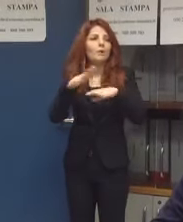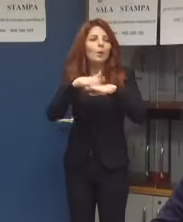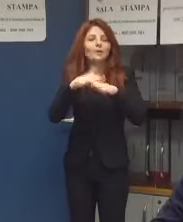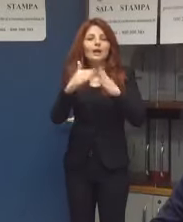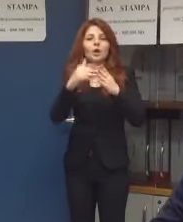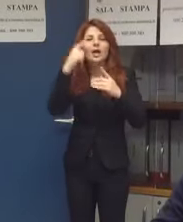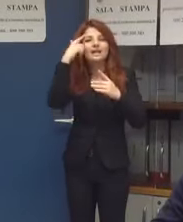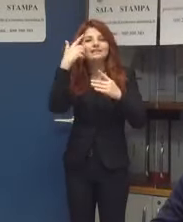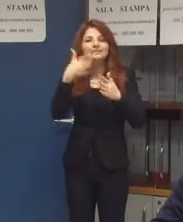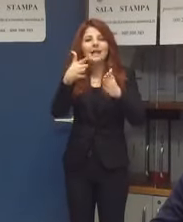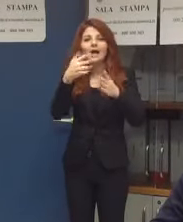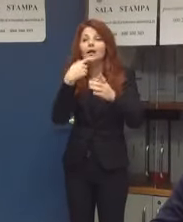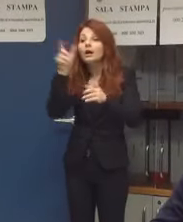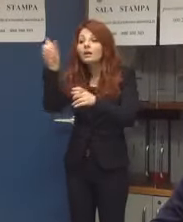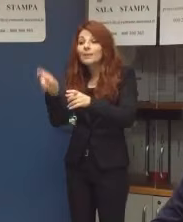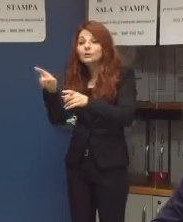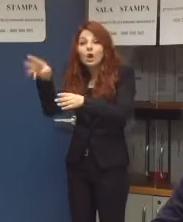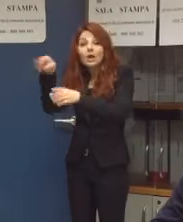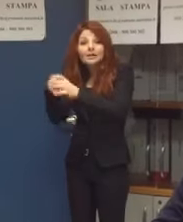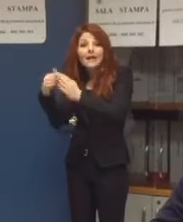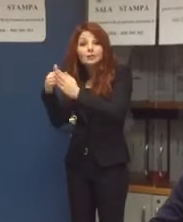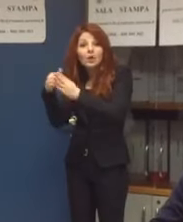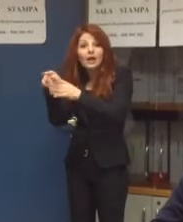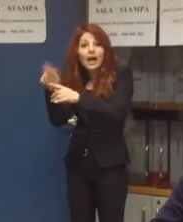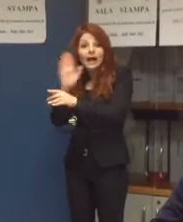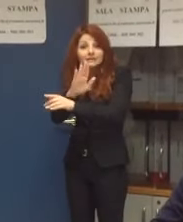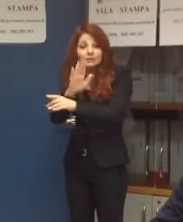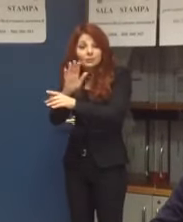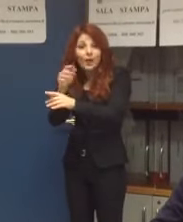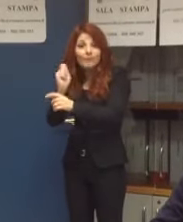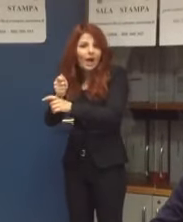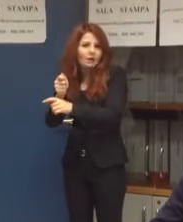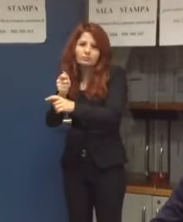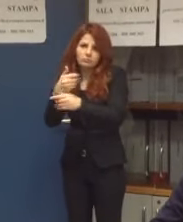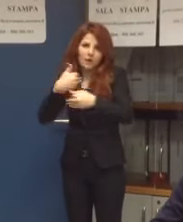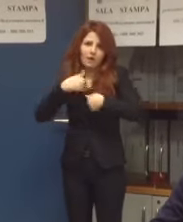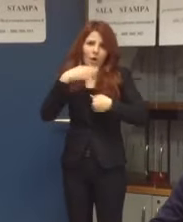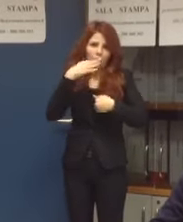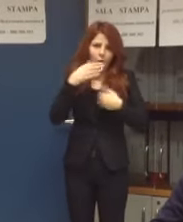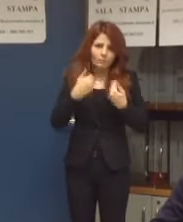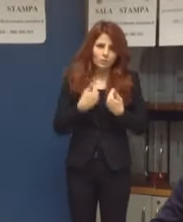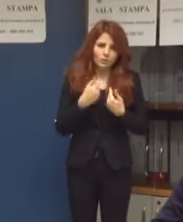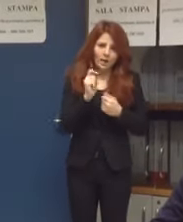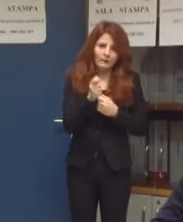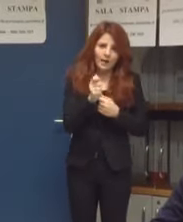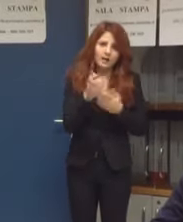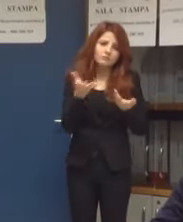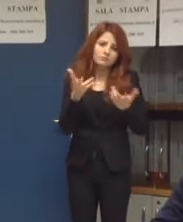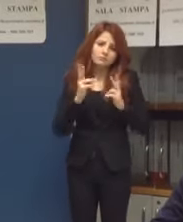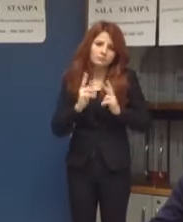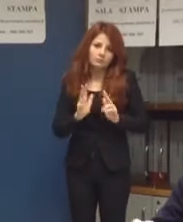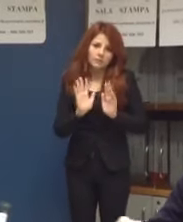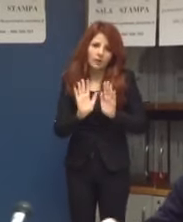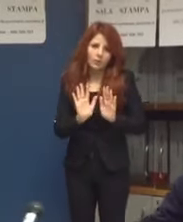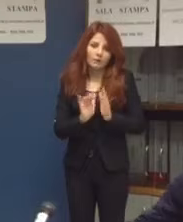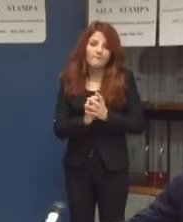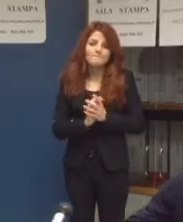mediante, diciamo, una forma ben precisa e ben specifica, quindi massima trasparenza in tutti gli atti che stiamo ponendo in essere.